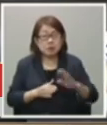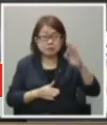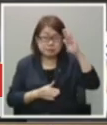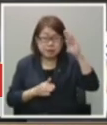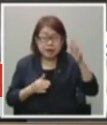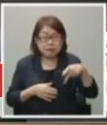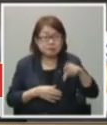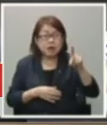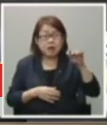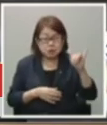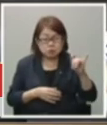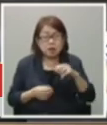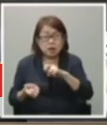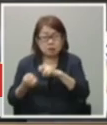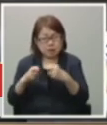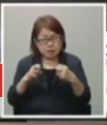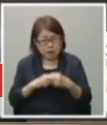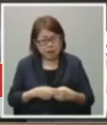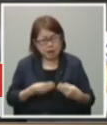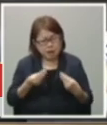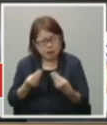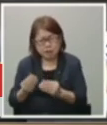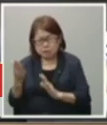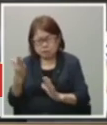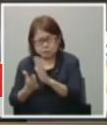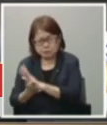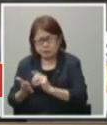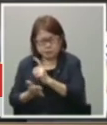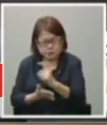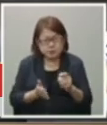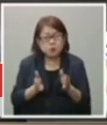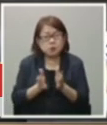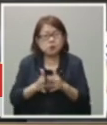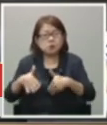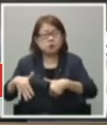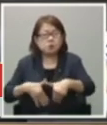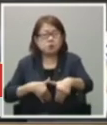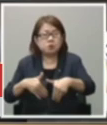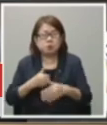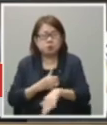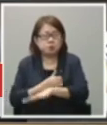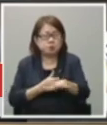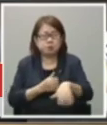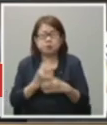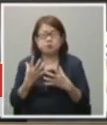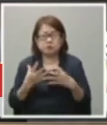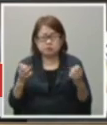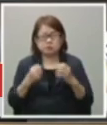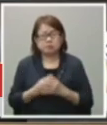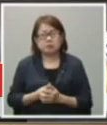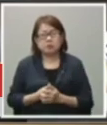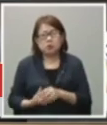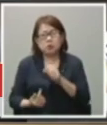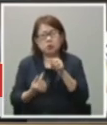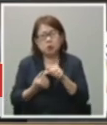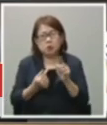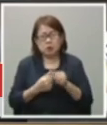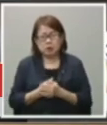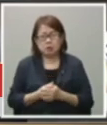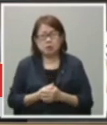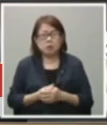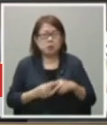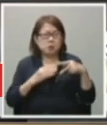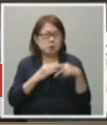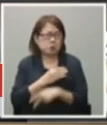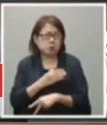งกระทบความเสียหายแก่ประเทศชาติและประชาชนอย่างกว้างขวางเป็นยุคที่ทุจริ